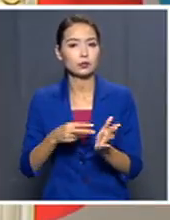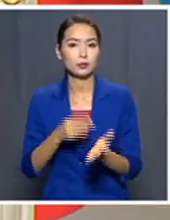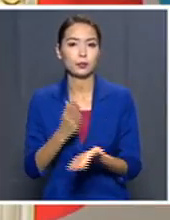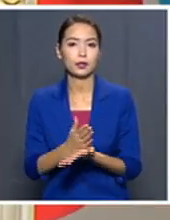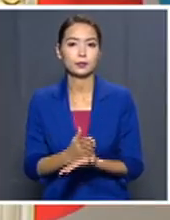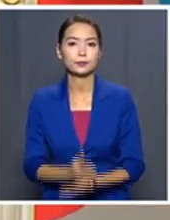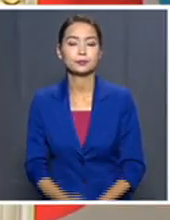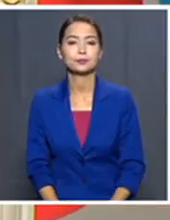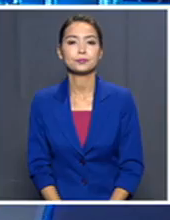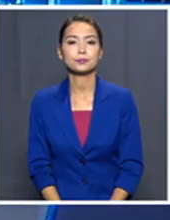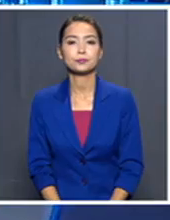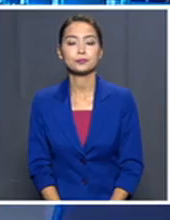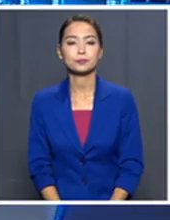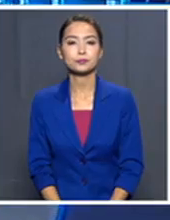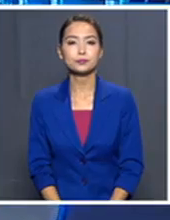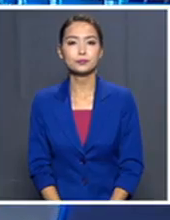құралдық.